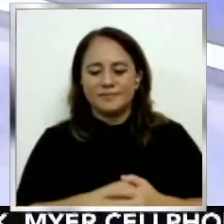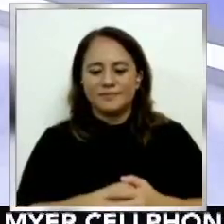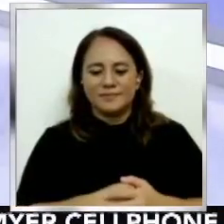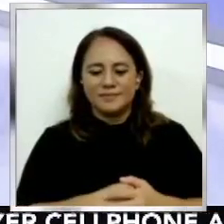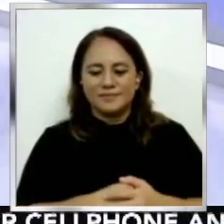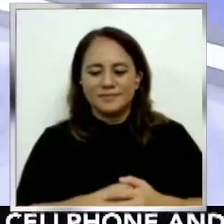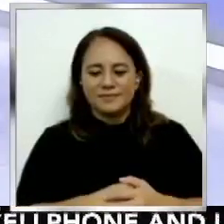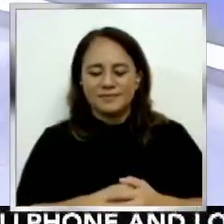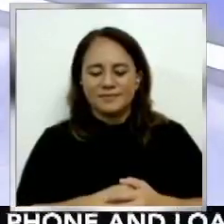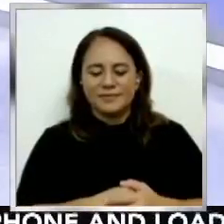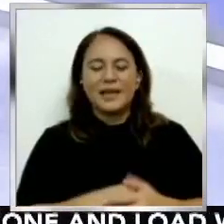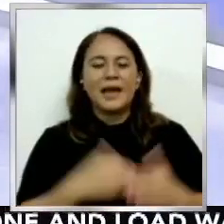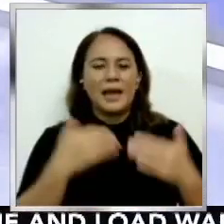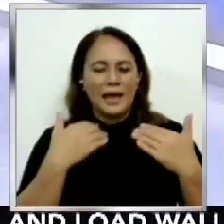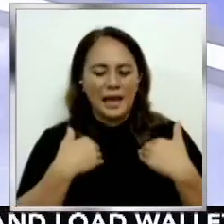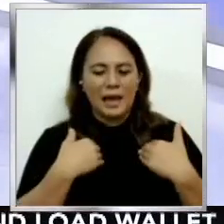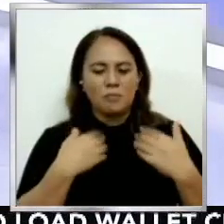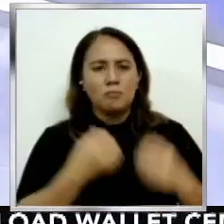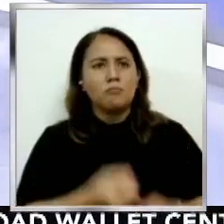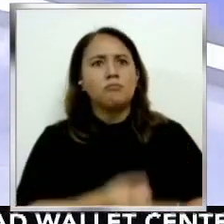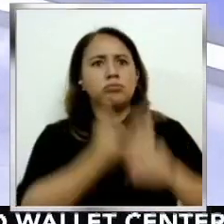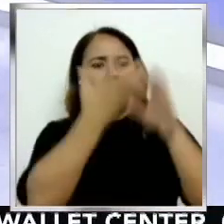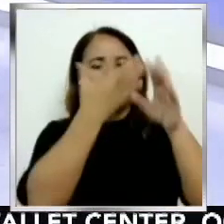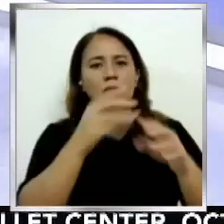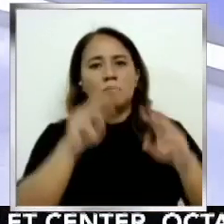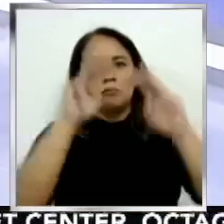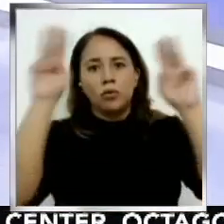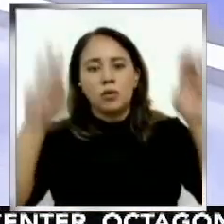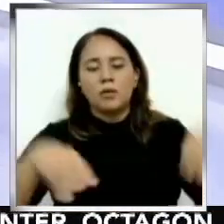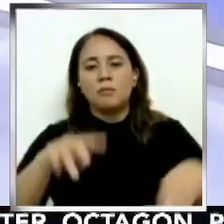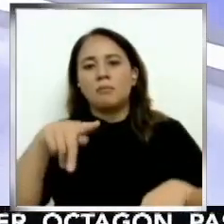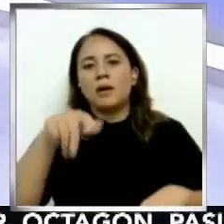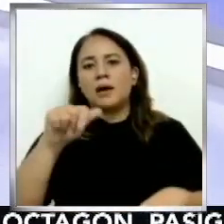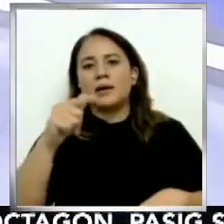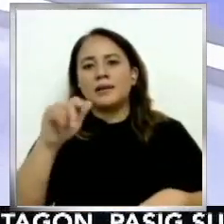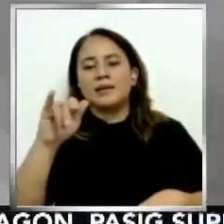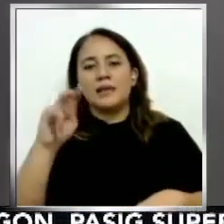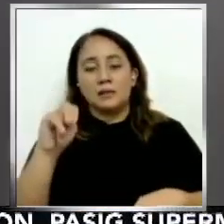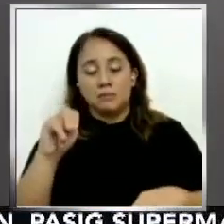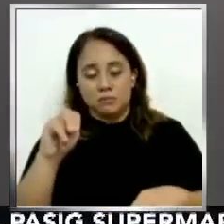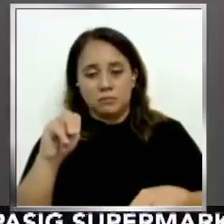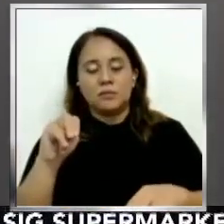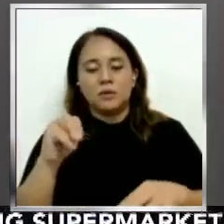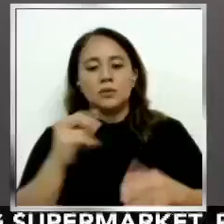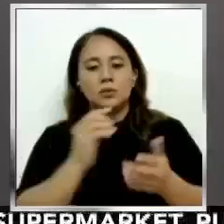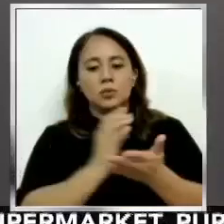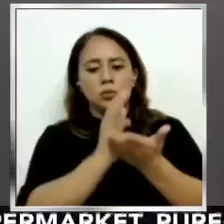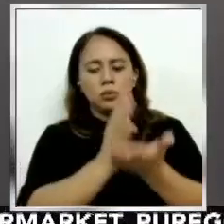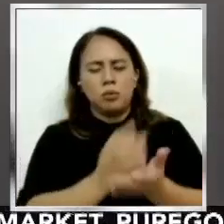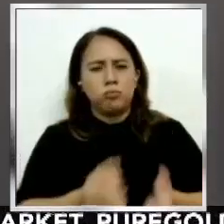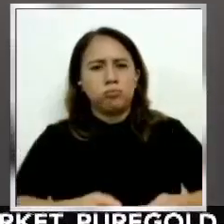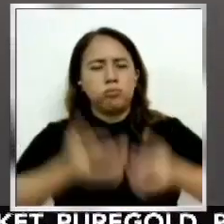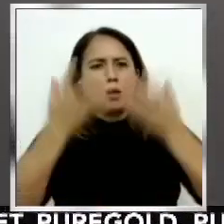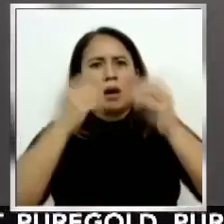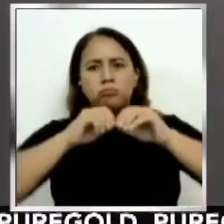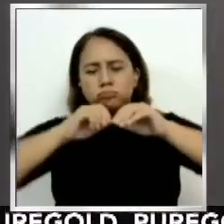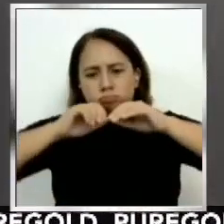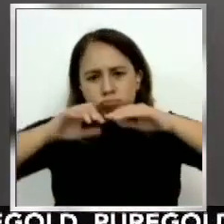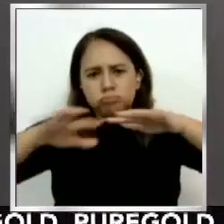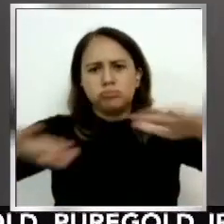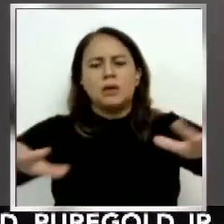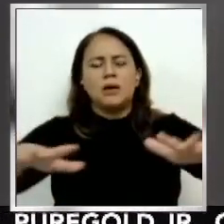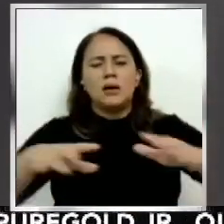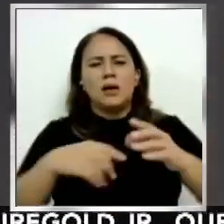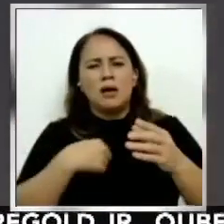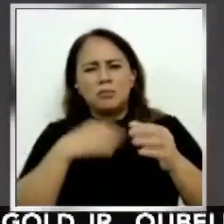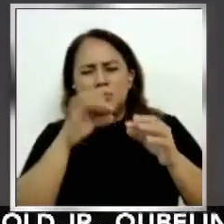Nagkaroon po ng pagsabog sa tapat ng isang mall sa Pagadian, Zamboanga del Sur. Sa tindi na pagsabog, nagkalat sa kalsada mga bubog mula sa